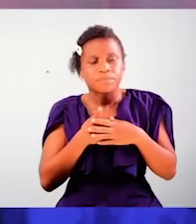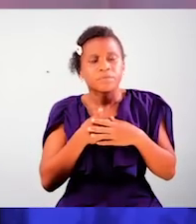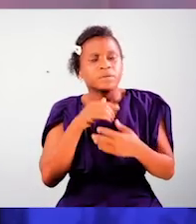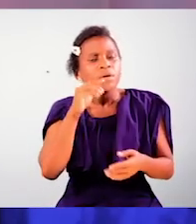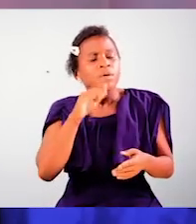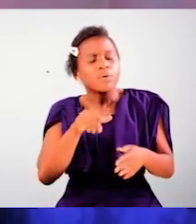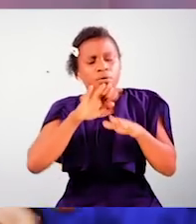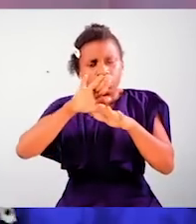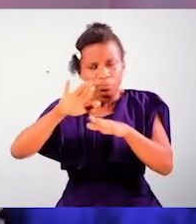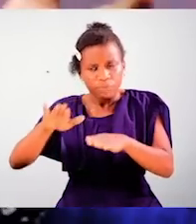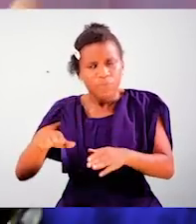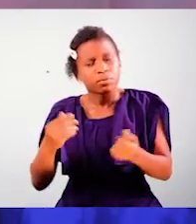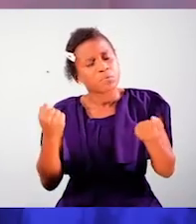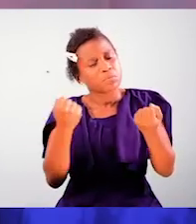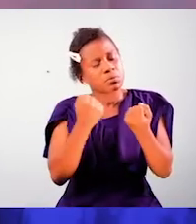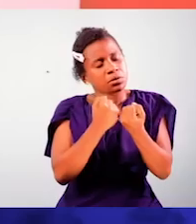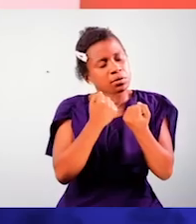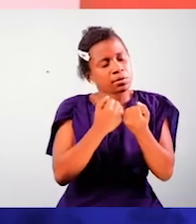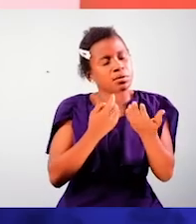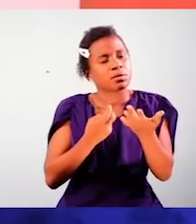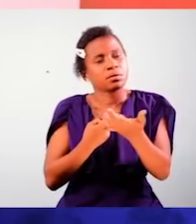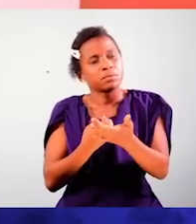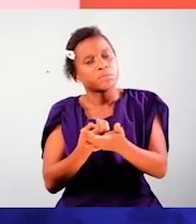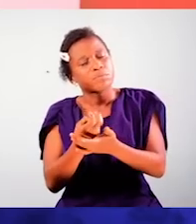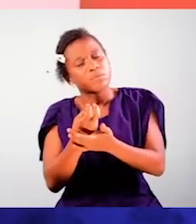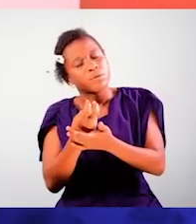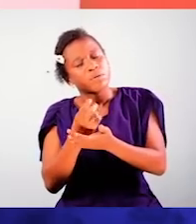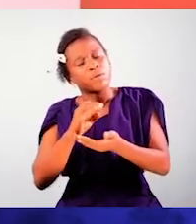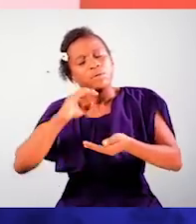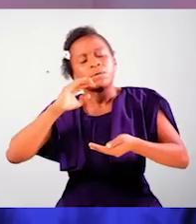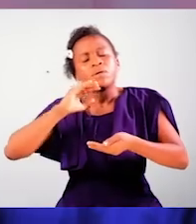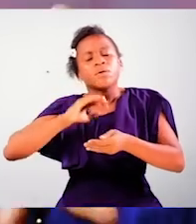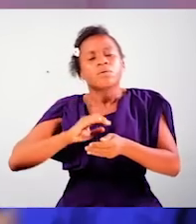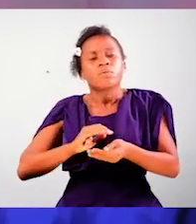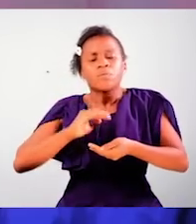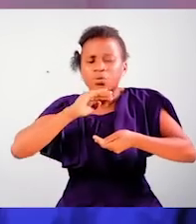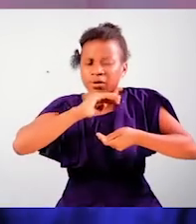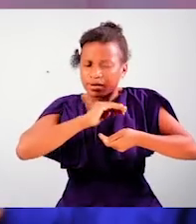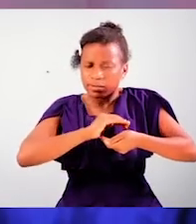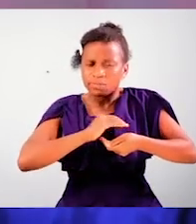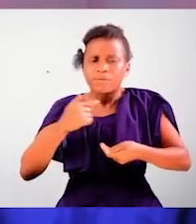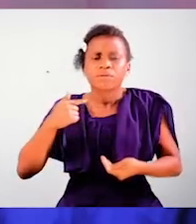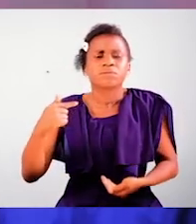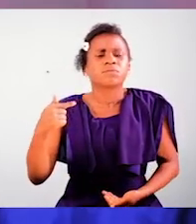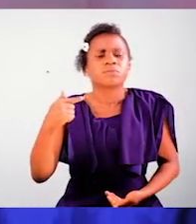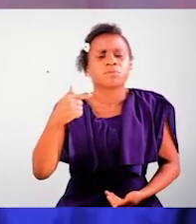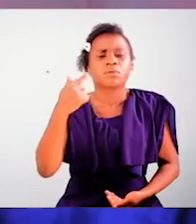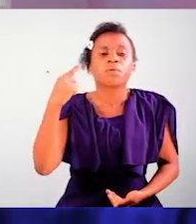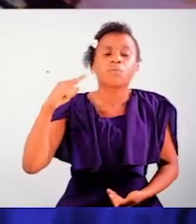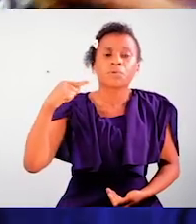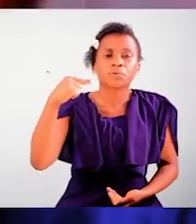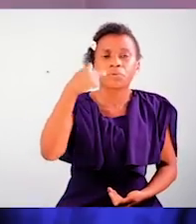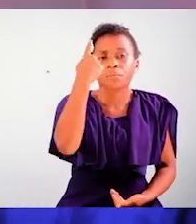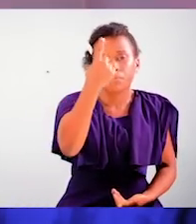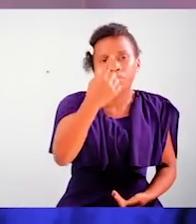kutengeneza reli ukasevu trilioni moja? Ukasevu trilioni moja unaenda kumpa mtu kwa sababu ya njaa zako. Mama ndio amesema ndege. Kwa